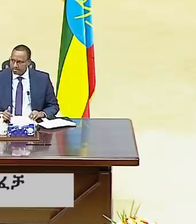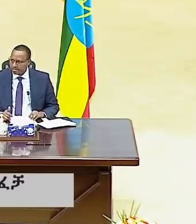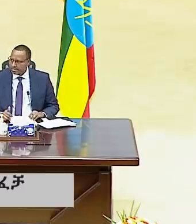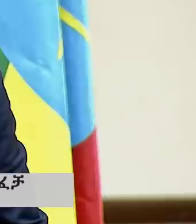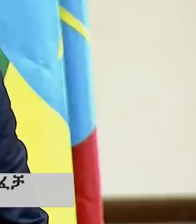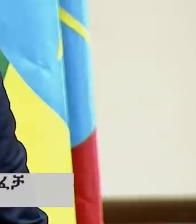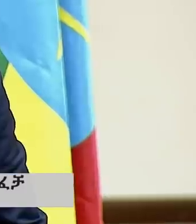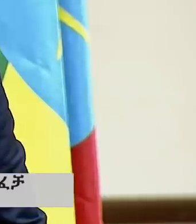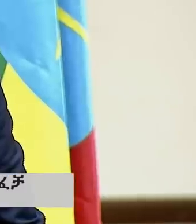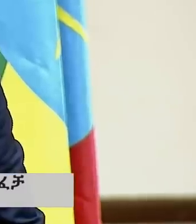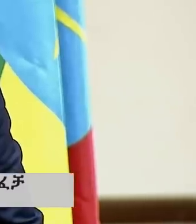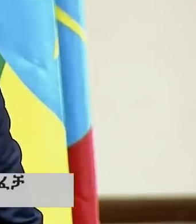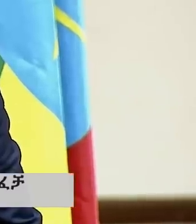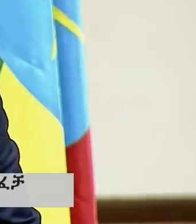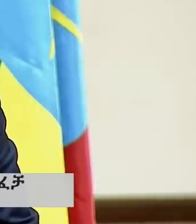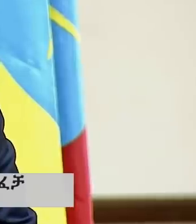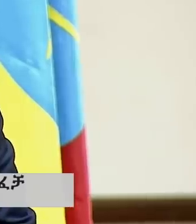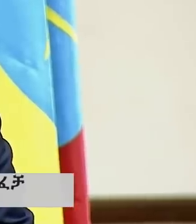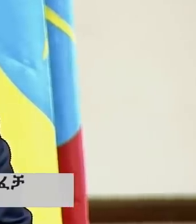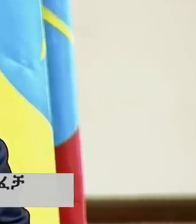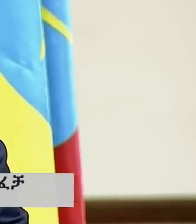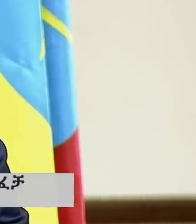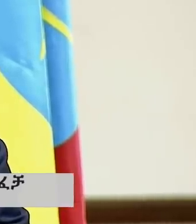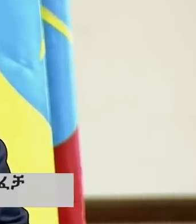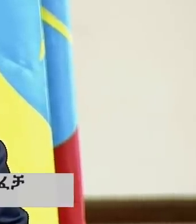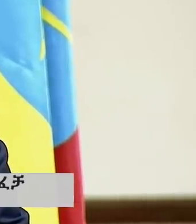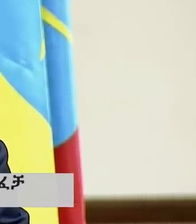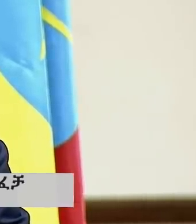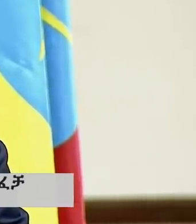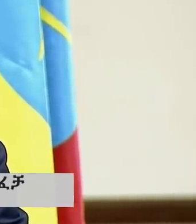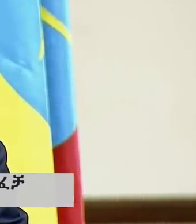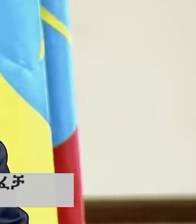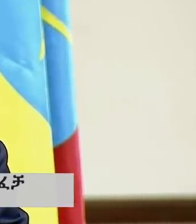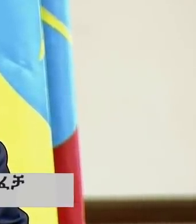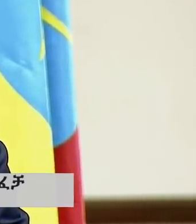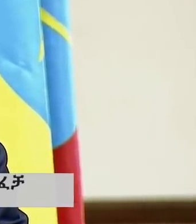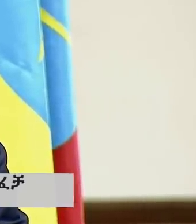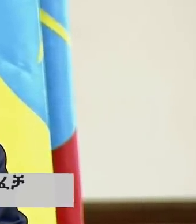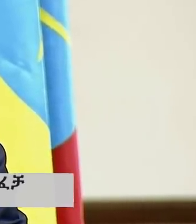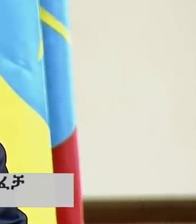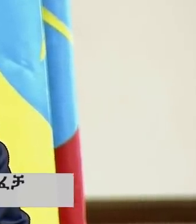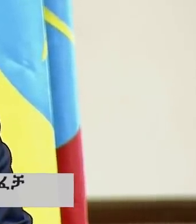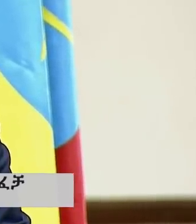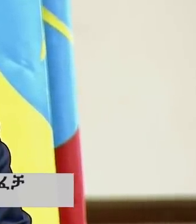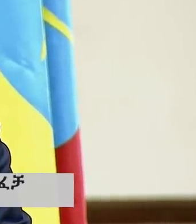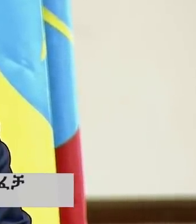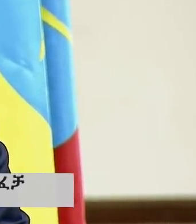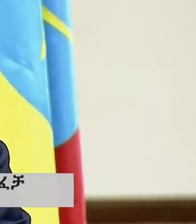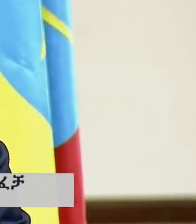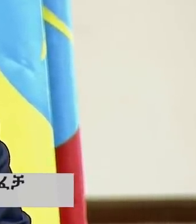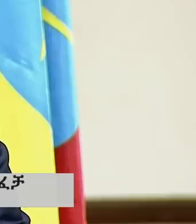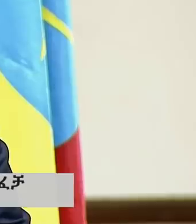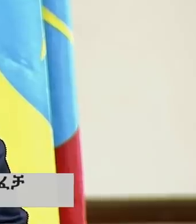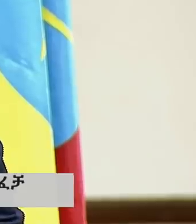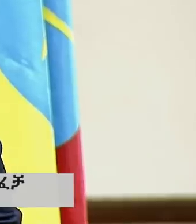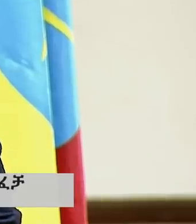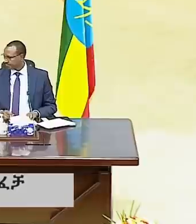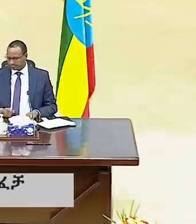የሥራ ዘመን አንደኛ የጋራ ስብሰባ የመክፈቻ ንግግር እንዲያደርጉ በአክብሮት